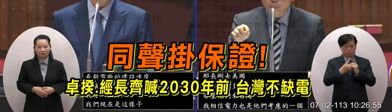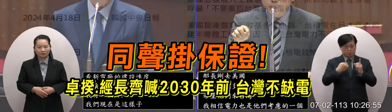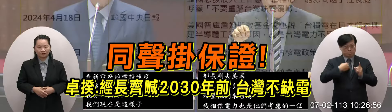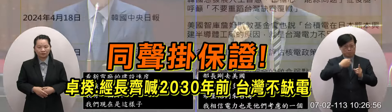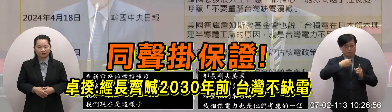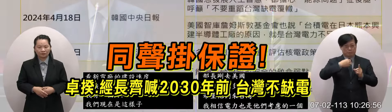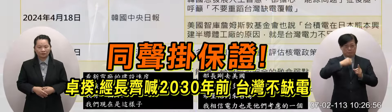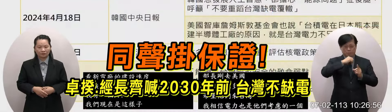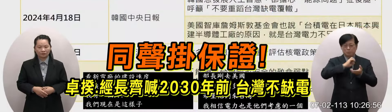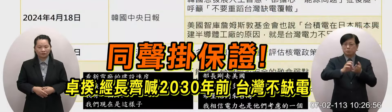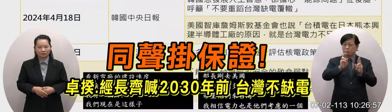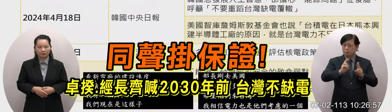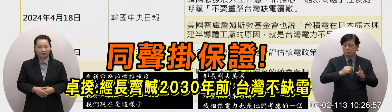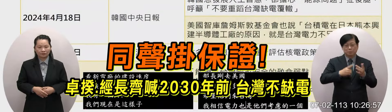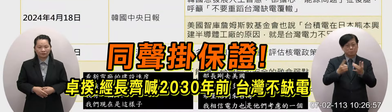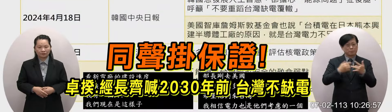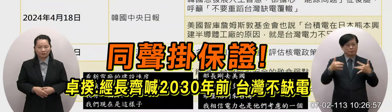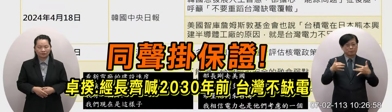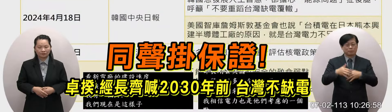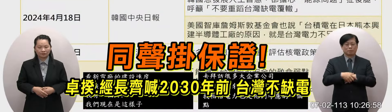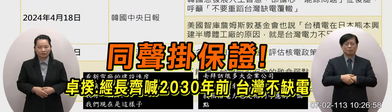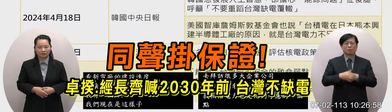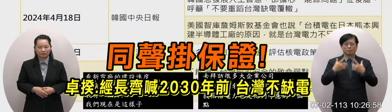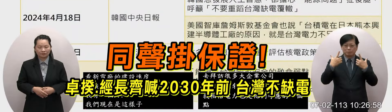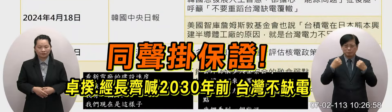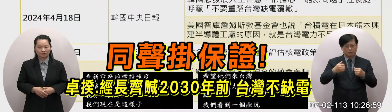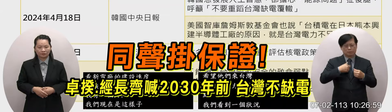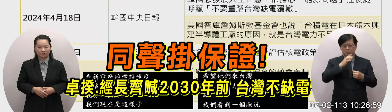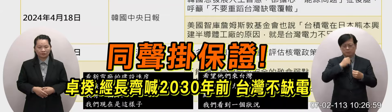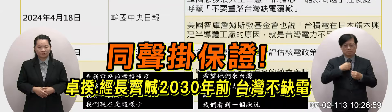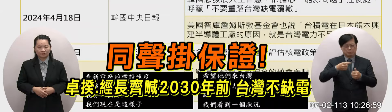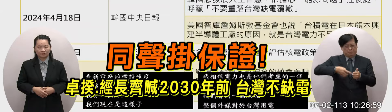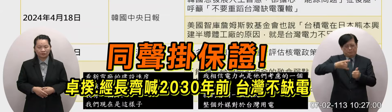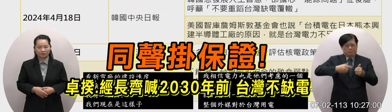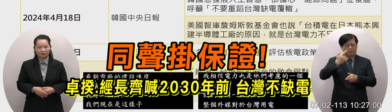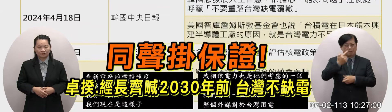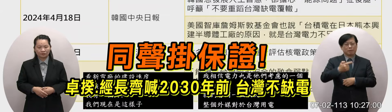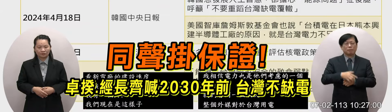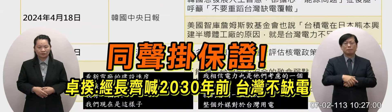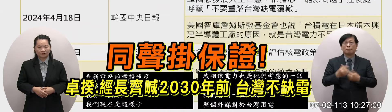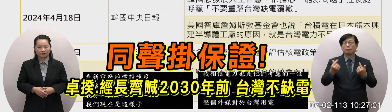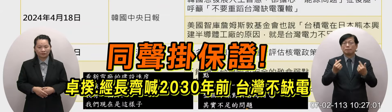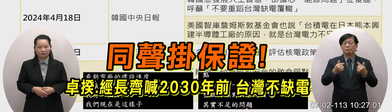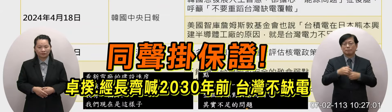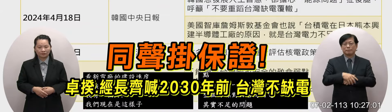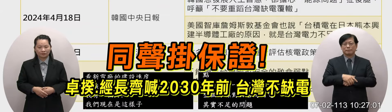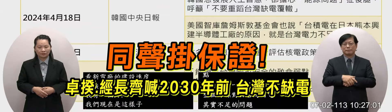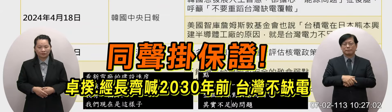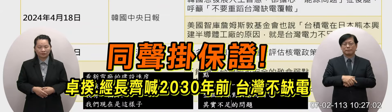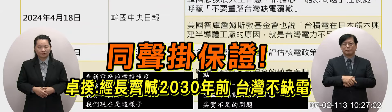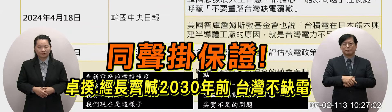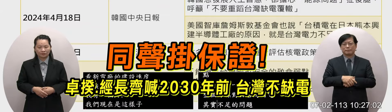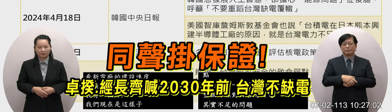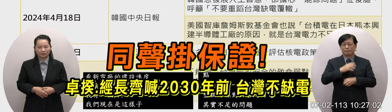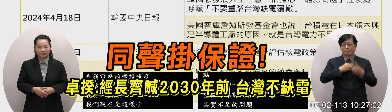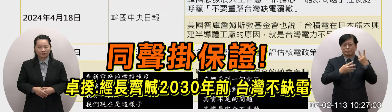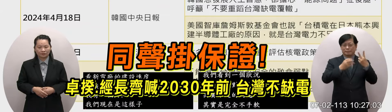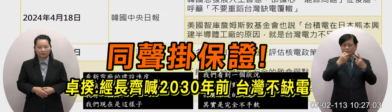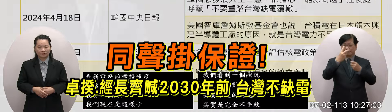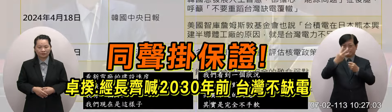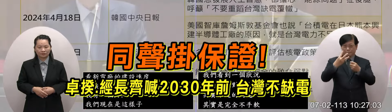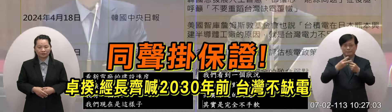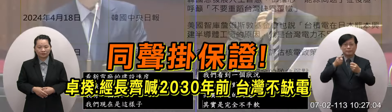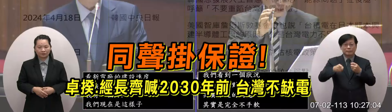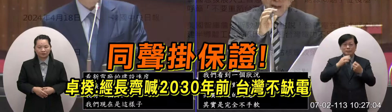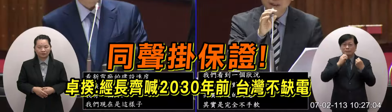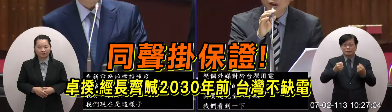实不足的问题哦，其实是完全不手软的，完全不手软。我们看到一下哈，就是从2023年7月，